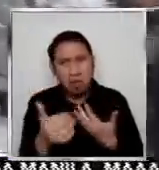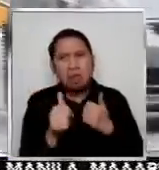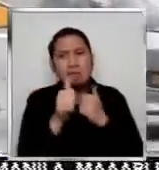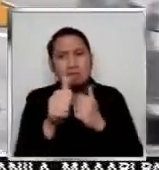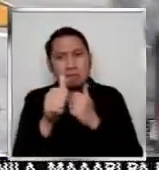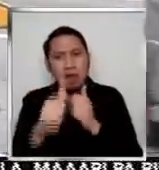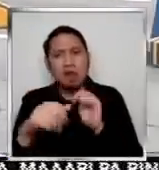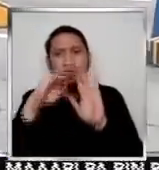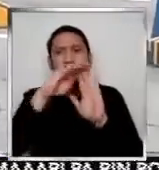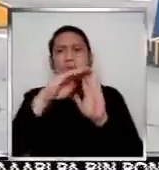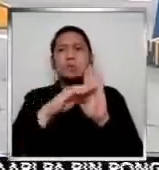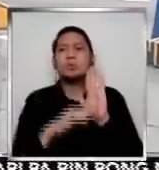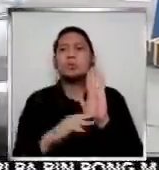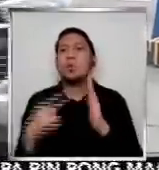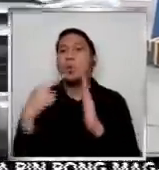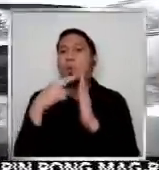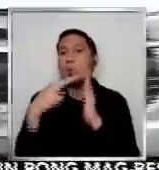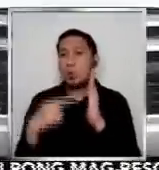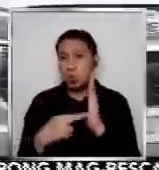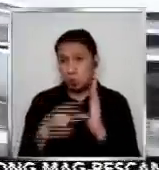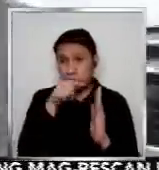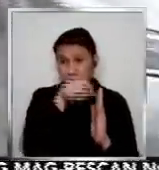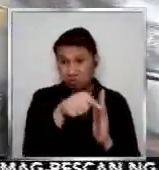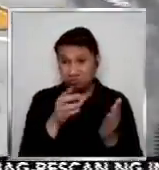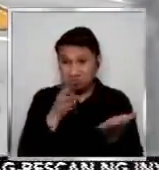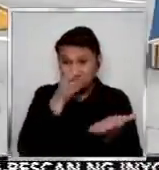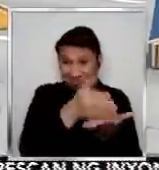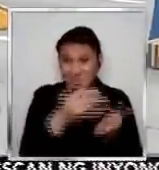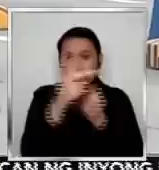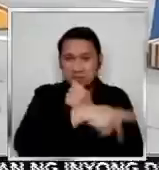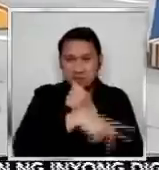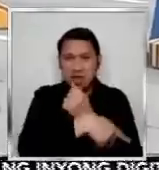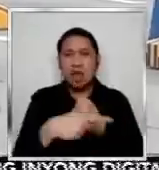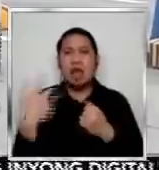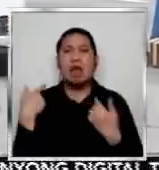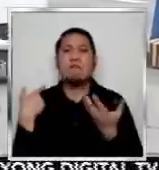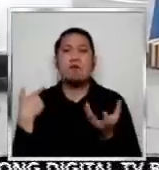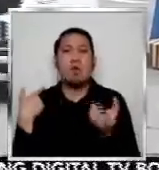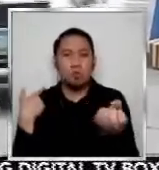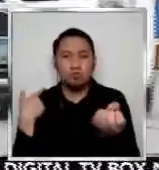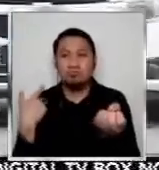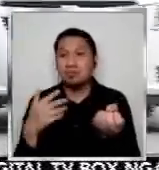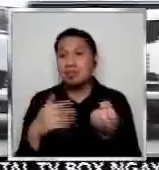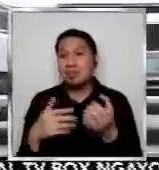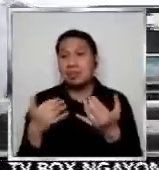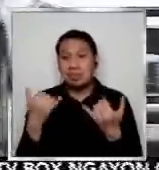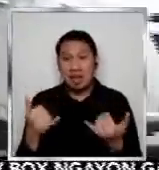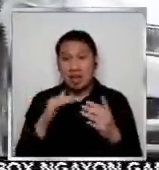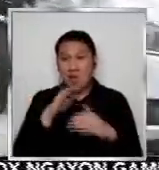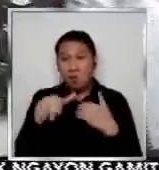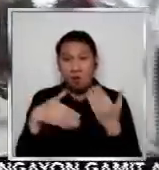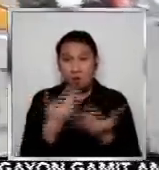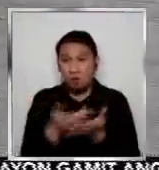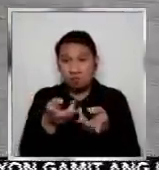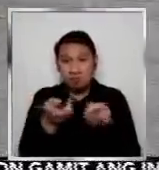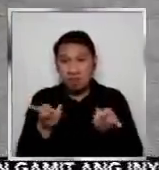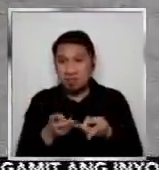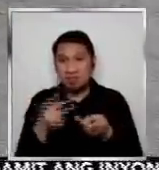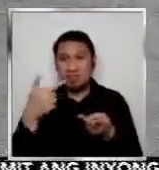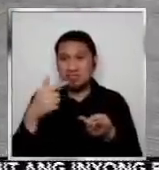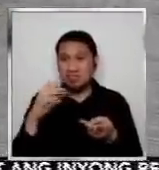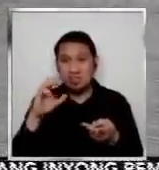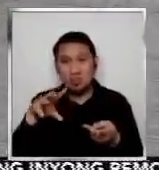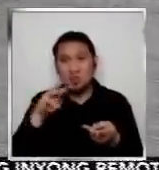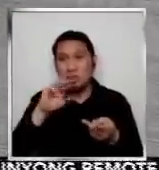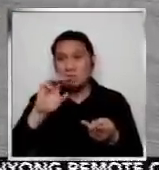ng pupuntahan yung probinsya o syudad. Ang lahat ng mga lugar sa labas ng ECQ, MACQ at GCQ areas